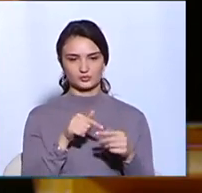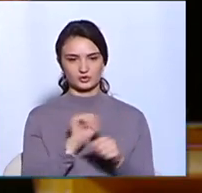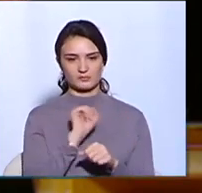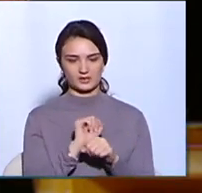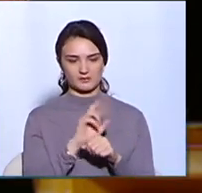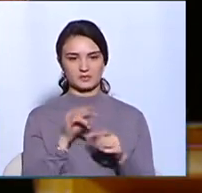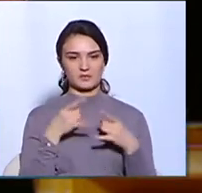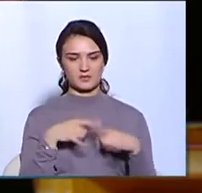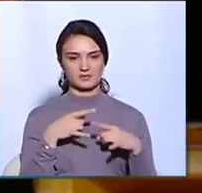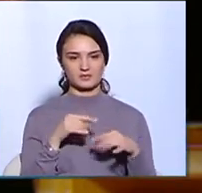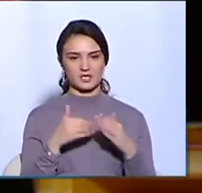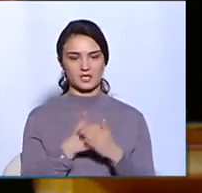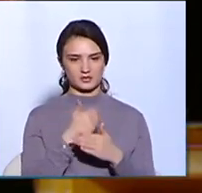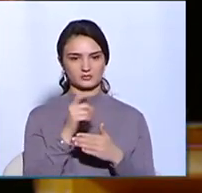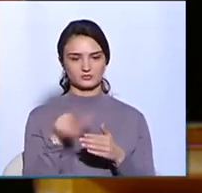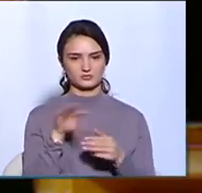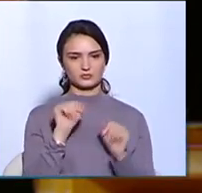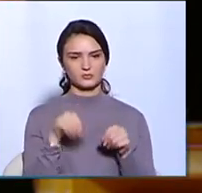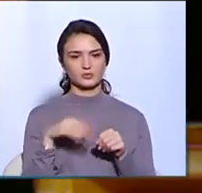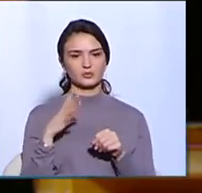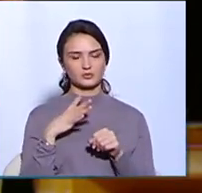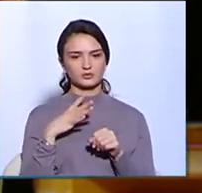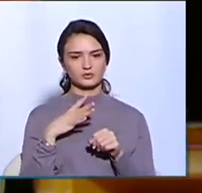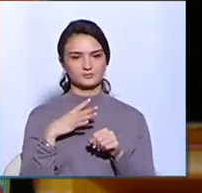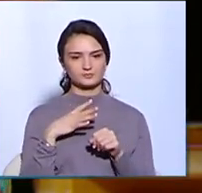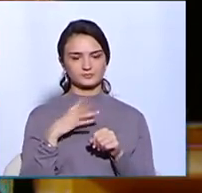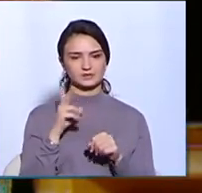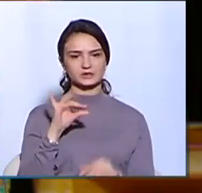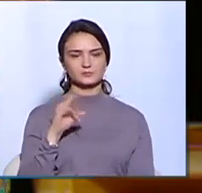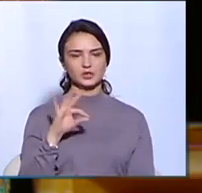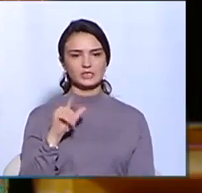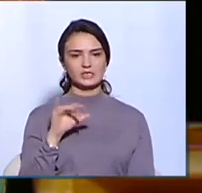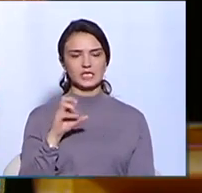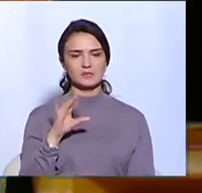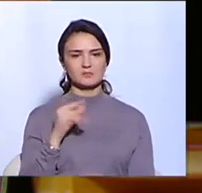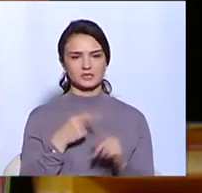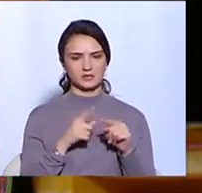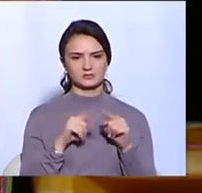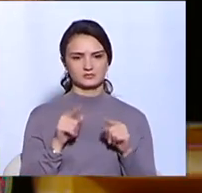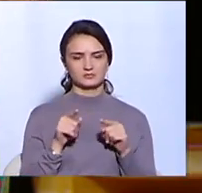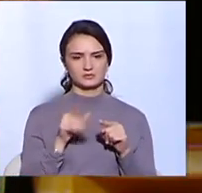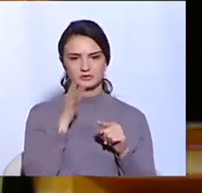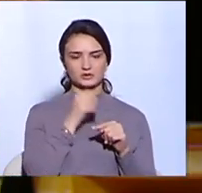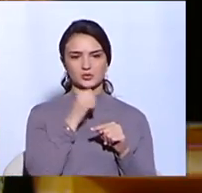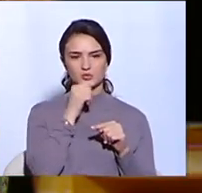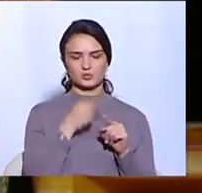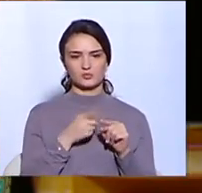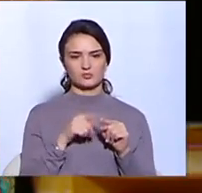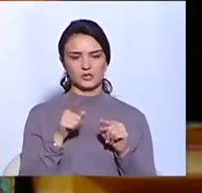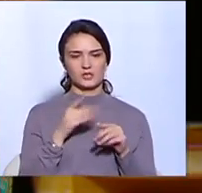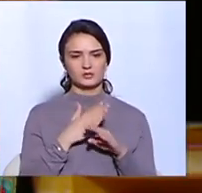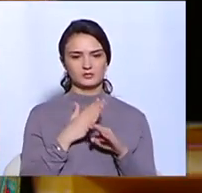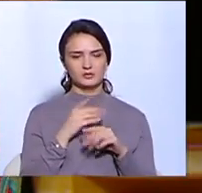აგრეთვე დაავადებისას ახალშობილებს ხშირად შეიძლება ჰქონდეთ ჰიპოგლიკემიის ეპიზოდები. დასრულობაში მათ